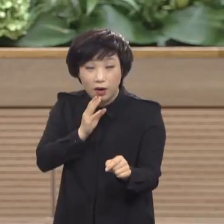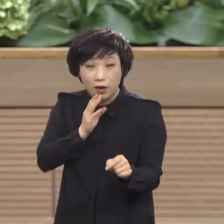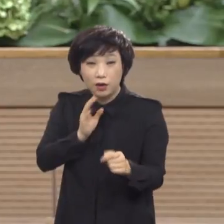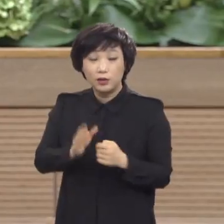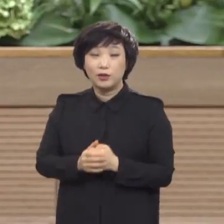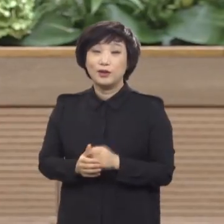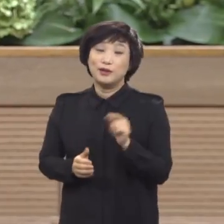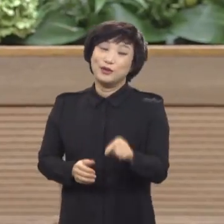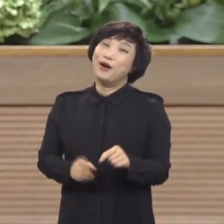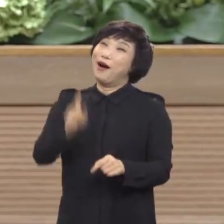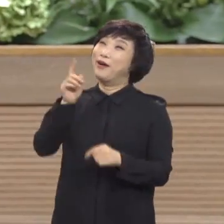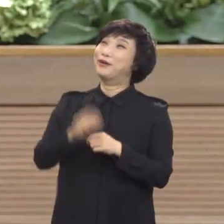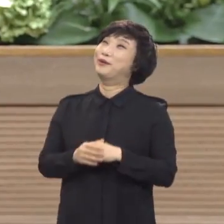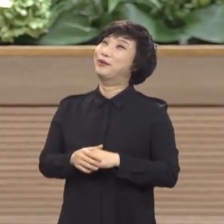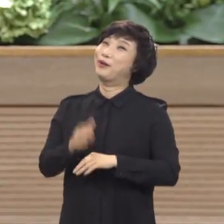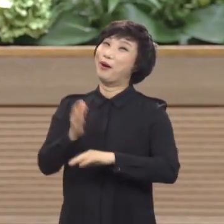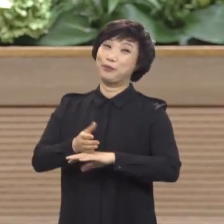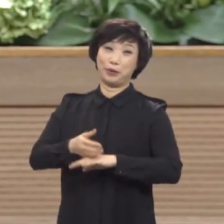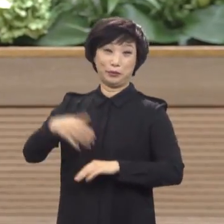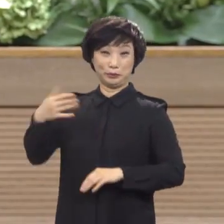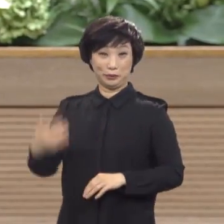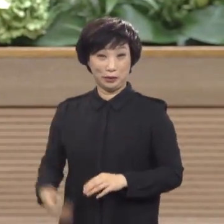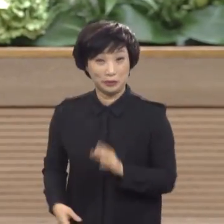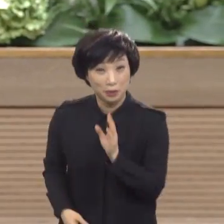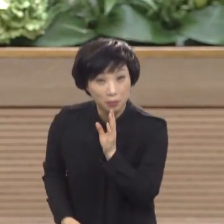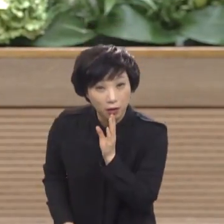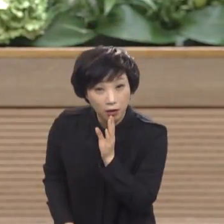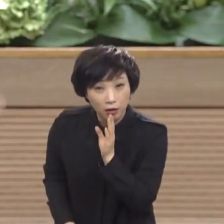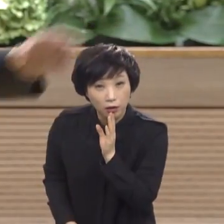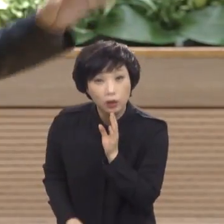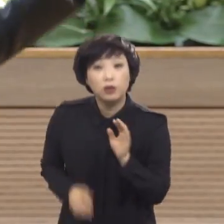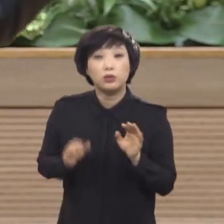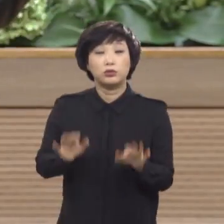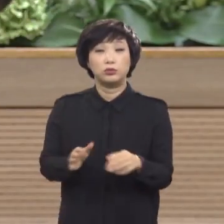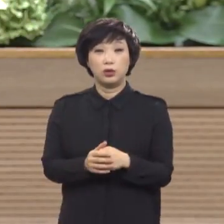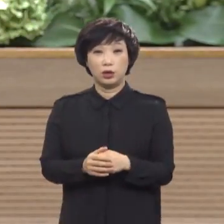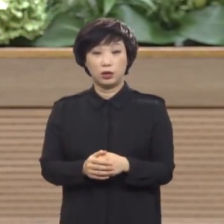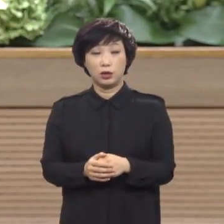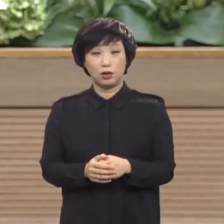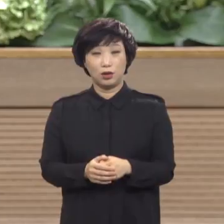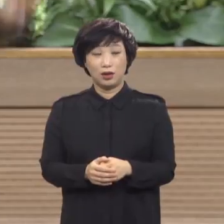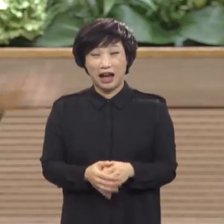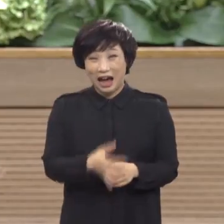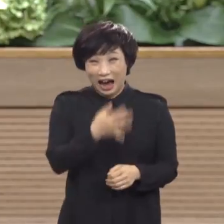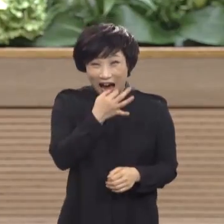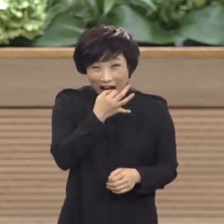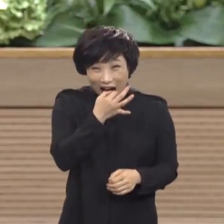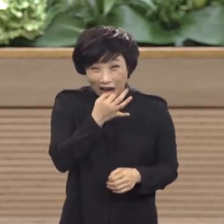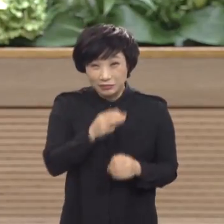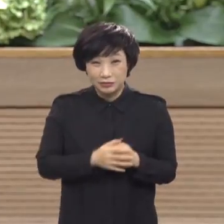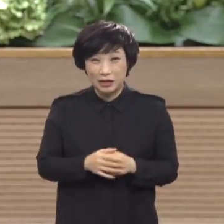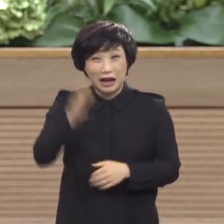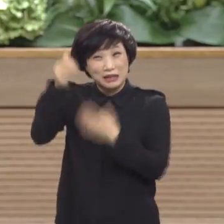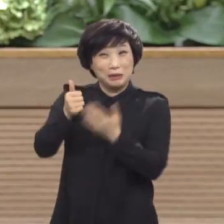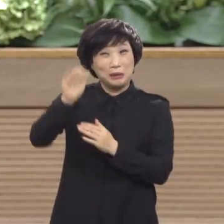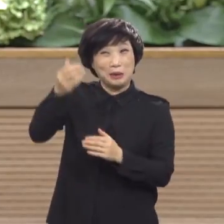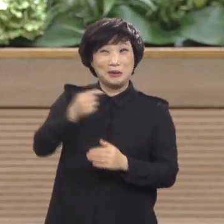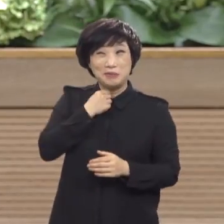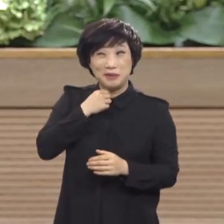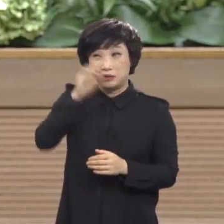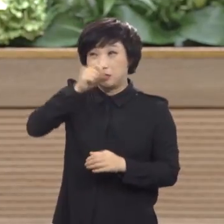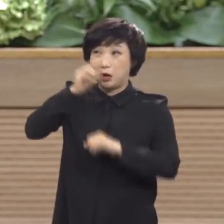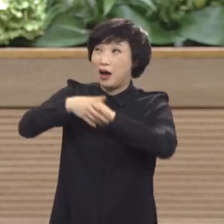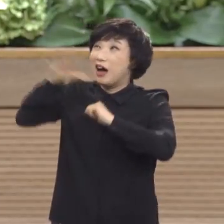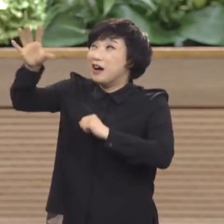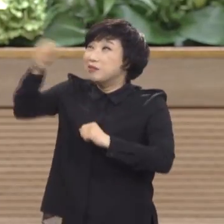만들어주신 이것만도 감사가 넘칠 텐데 무슨 욕심을 버리고 하나님 되어보겠다고